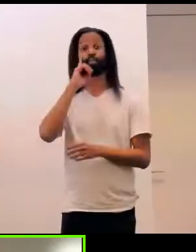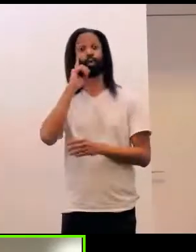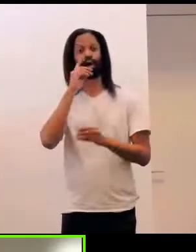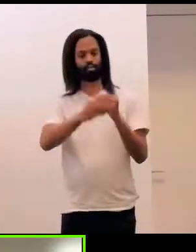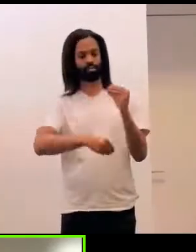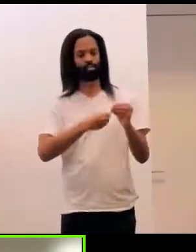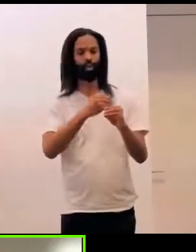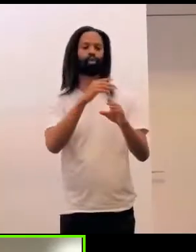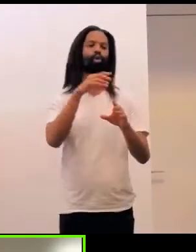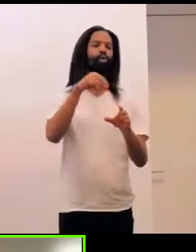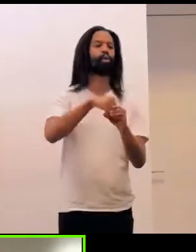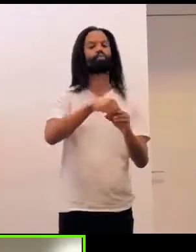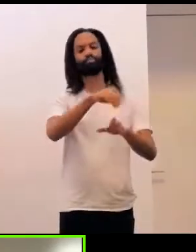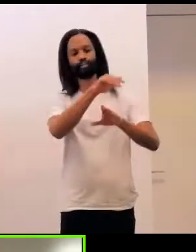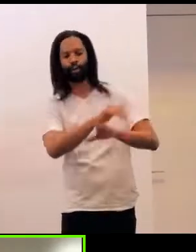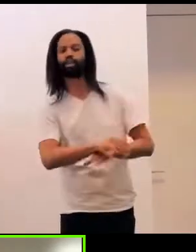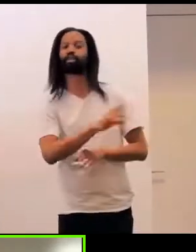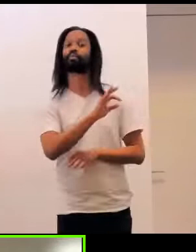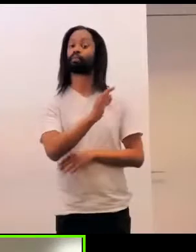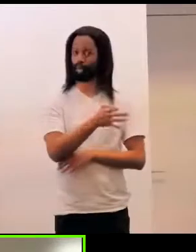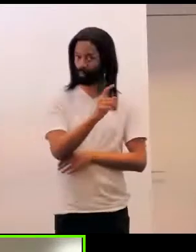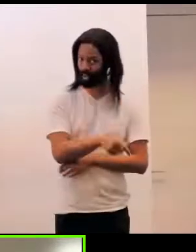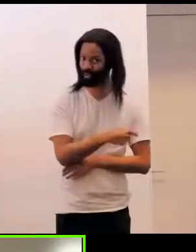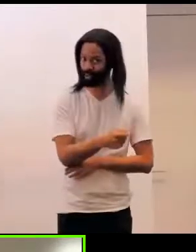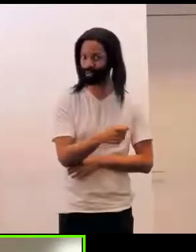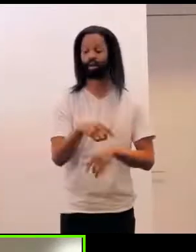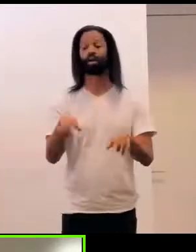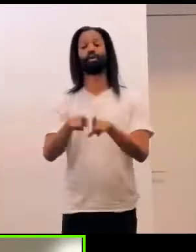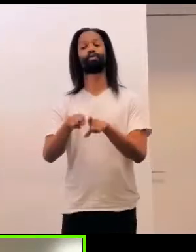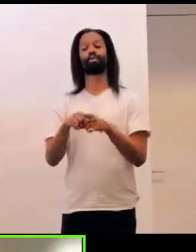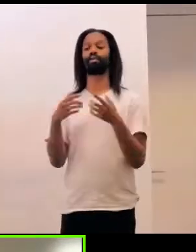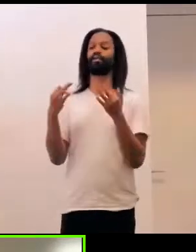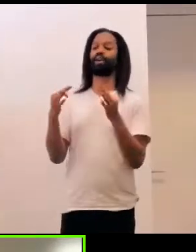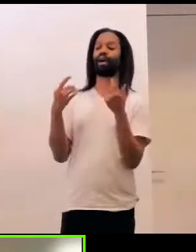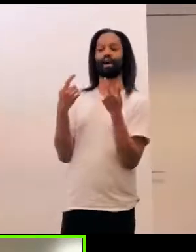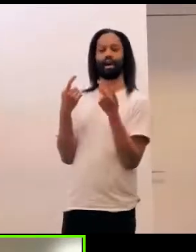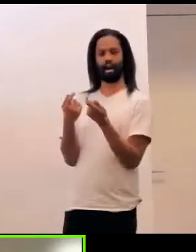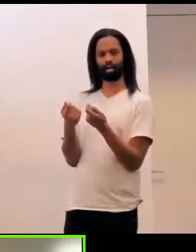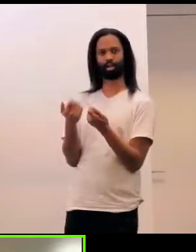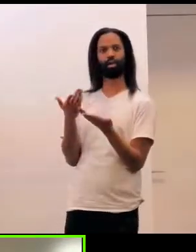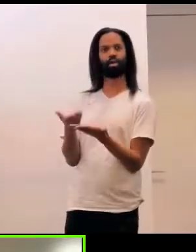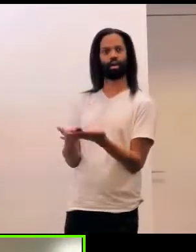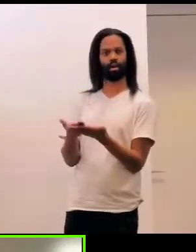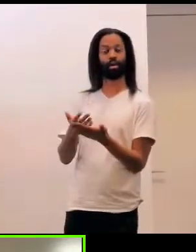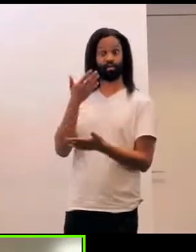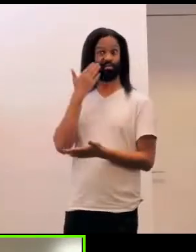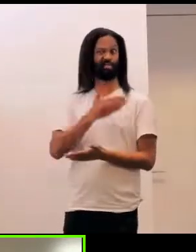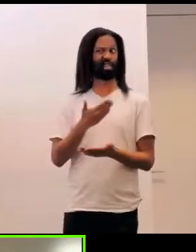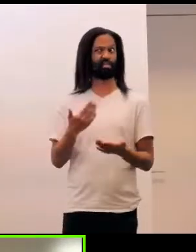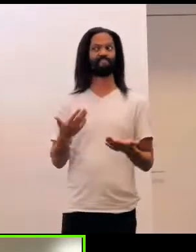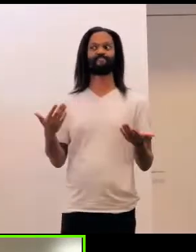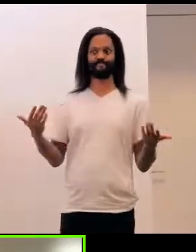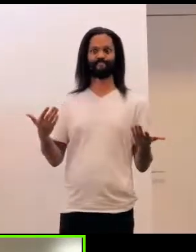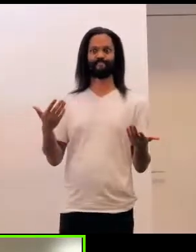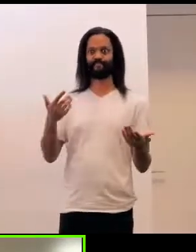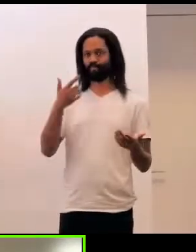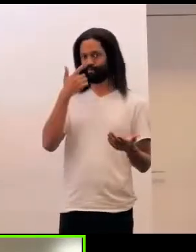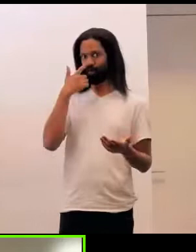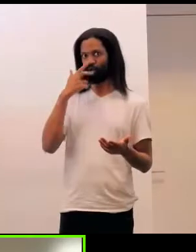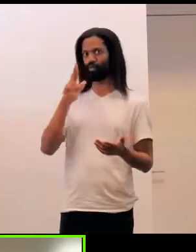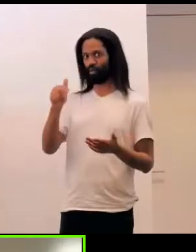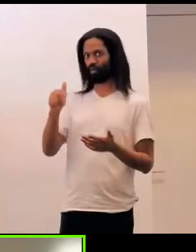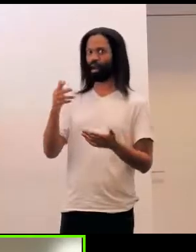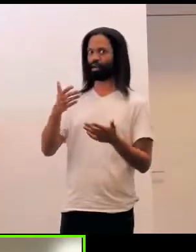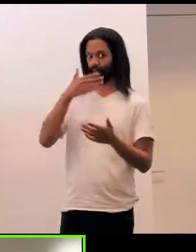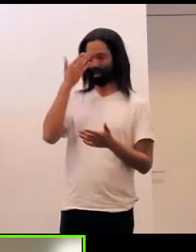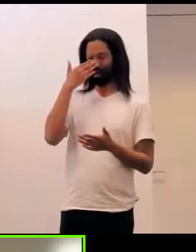ses ressources, d'un point de vue budgétaire, nous devons juguler les hausses records annoncé à la fois du prix